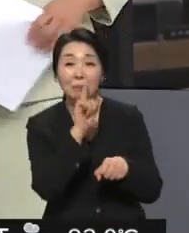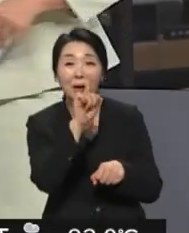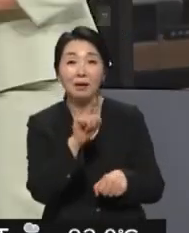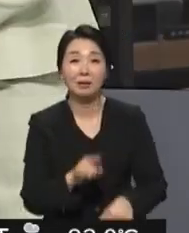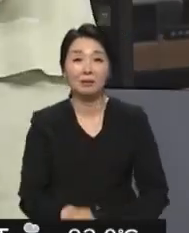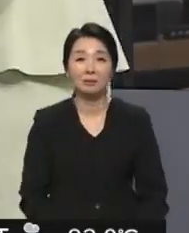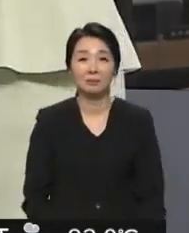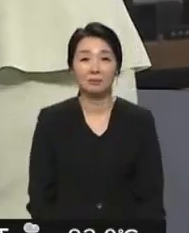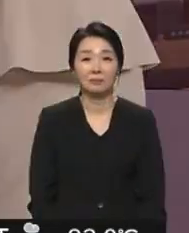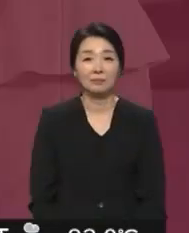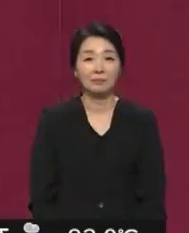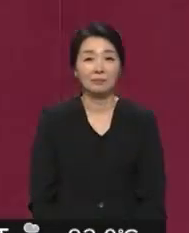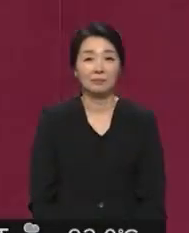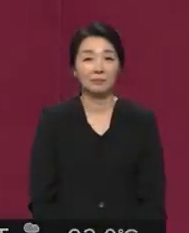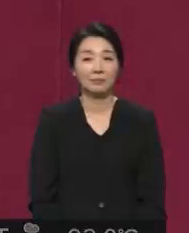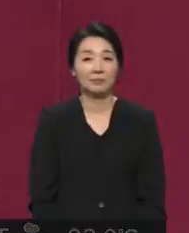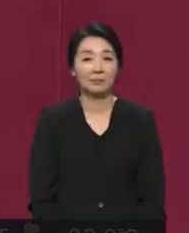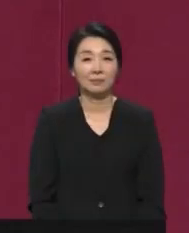몰아세웠습니다.